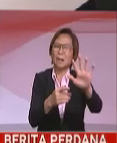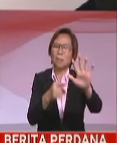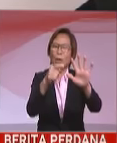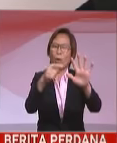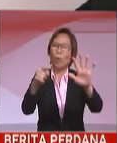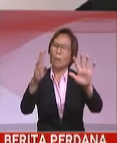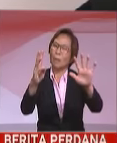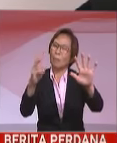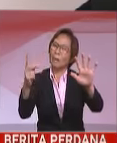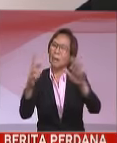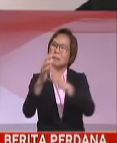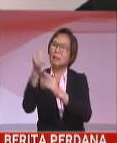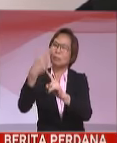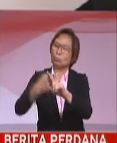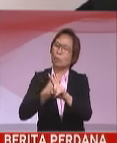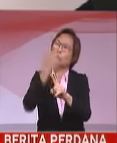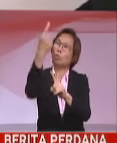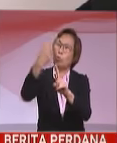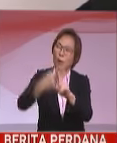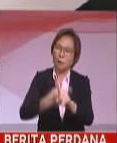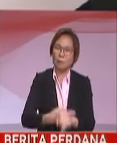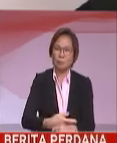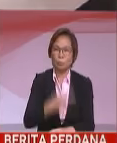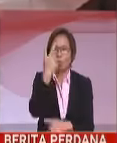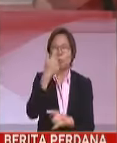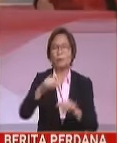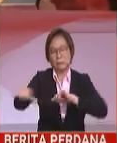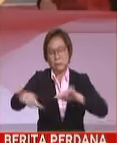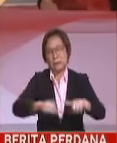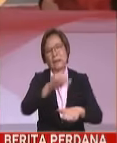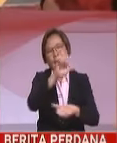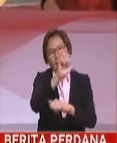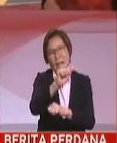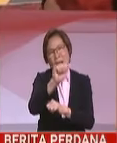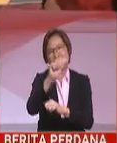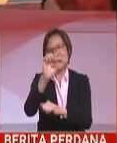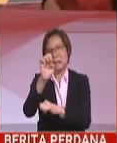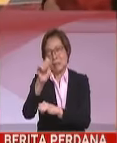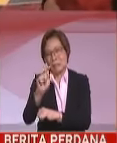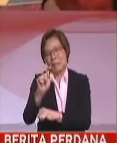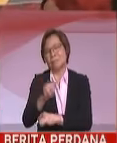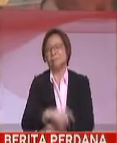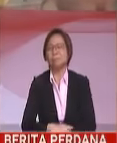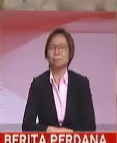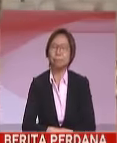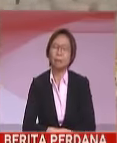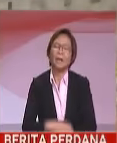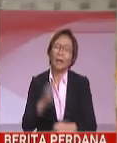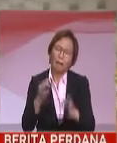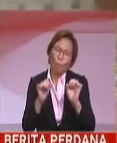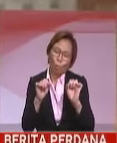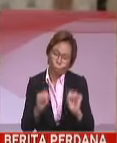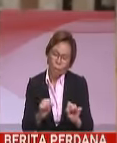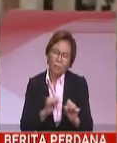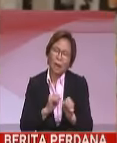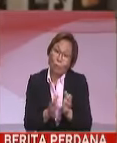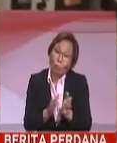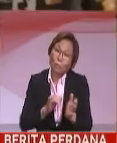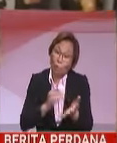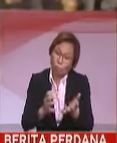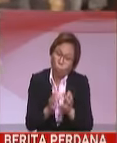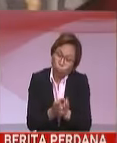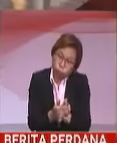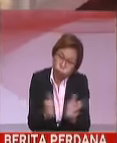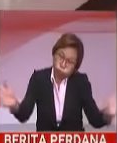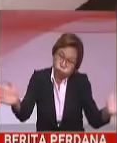sebulan pendapatan hasil daripada aktiviti ekonomi tambahan ini. Sebab itu kalau boleh, saya nak perluaskan di